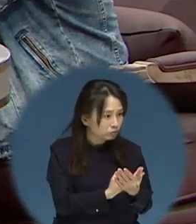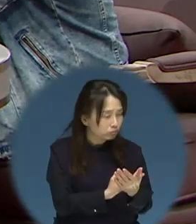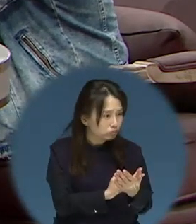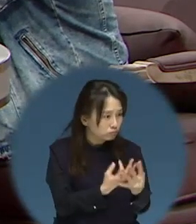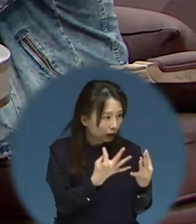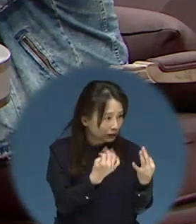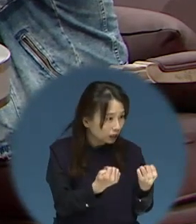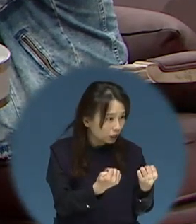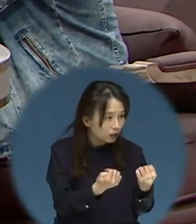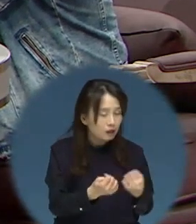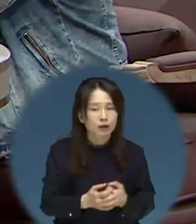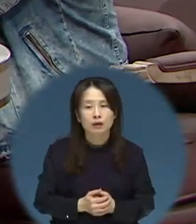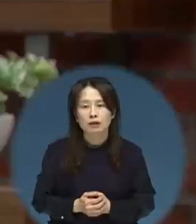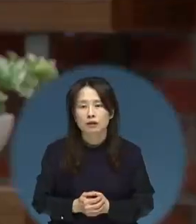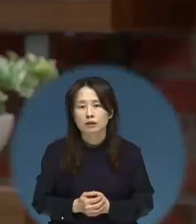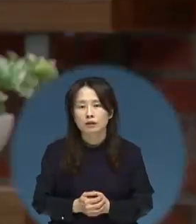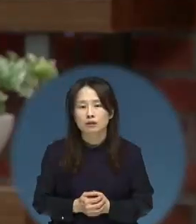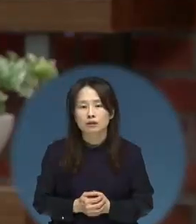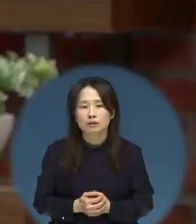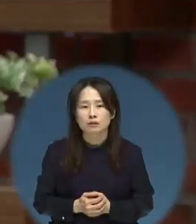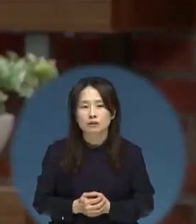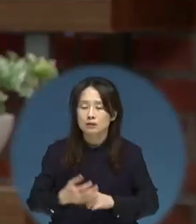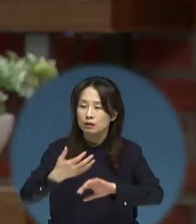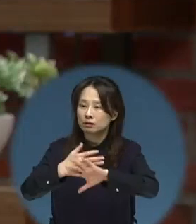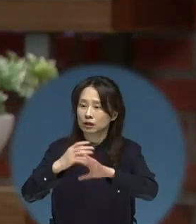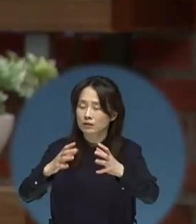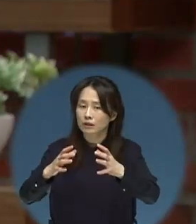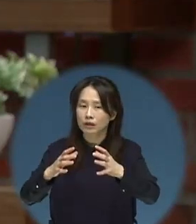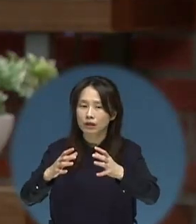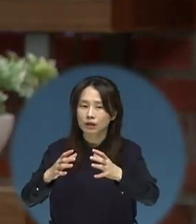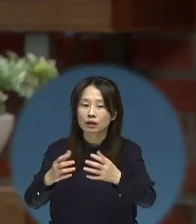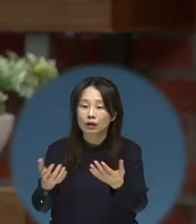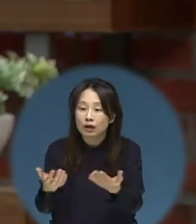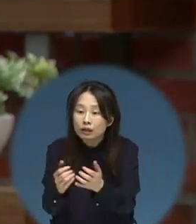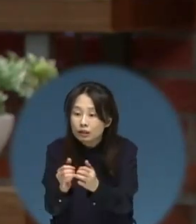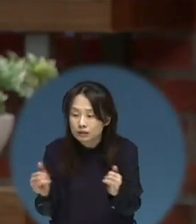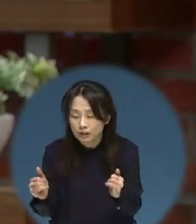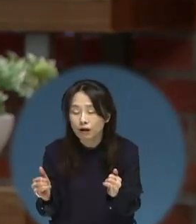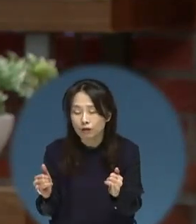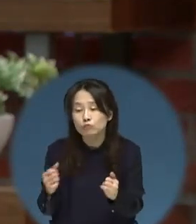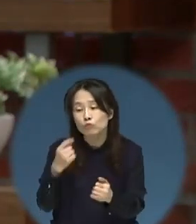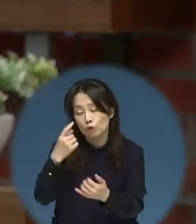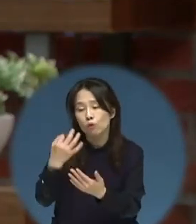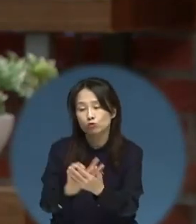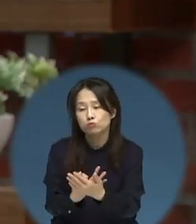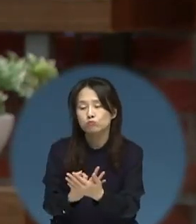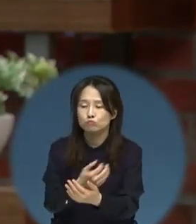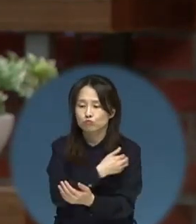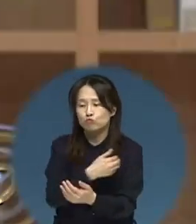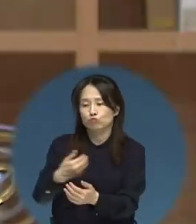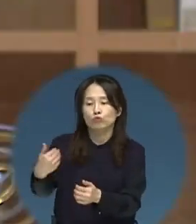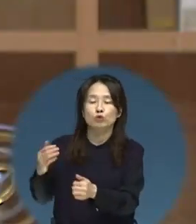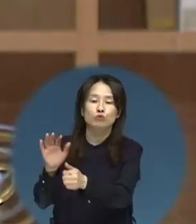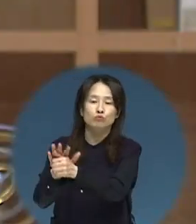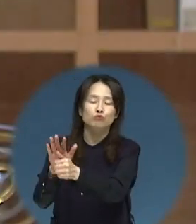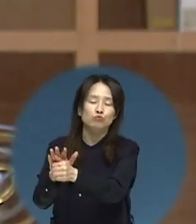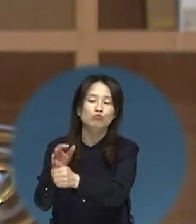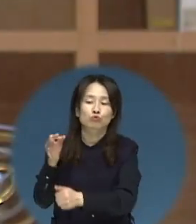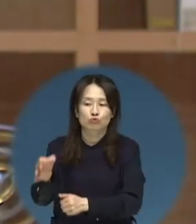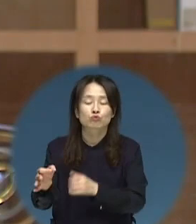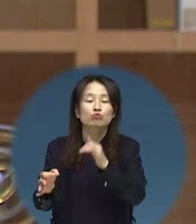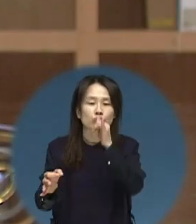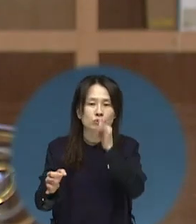제대로 받는다라고 하기에는 사실 기타 해외 직원들은 이제 잘 받는 편이라고 저는 생각을 해요. 그 현지